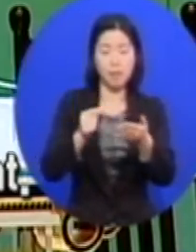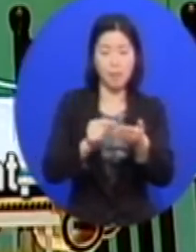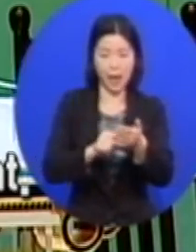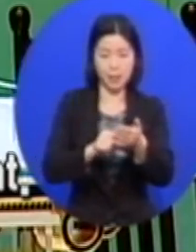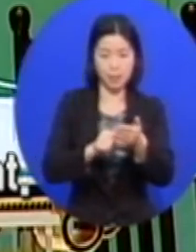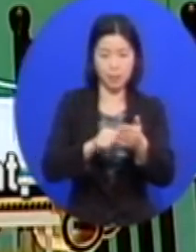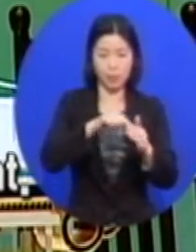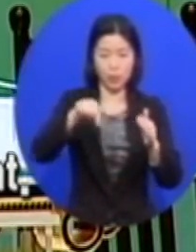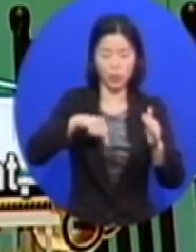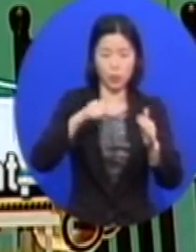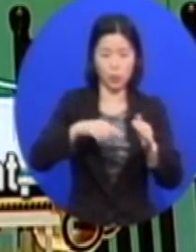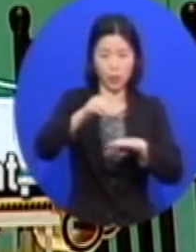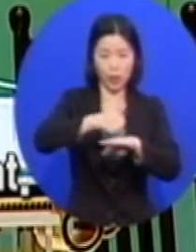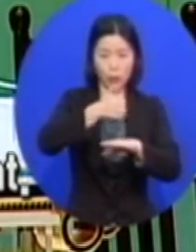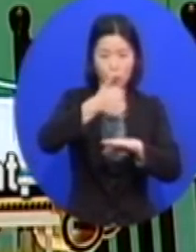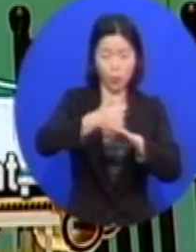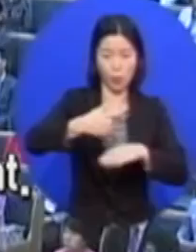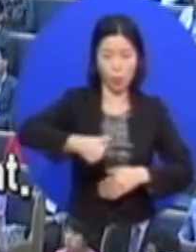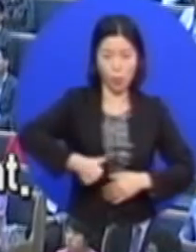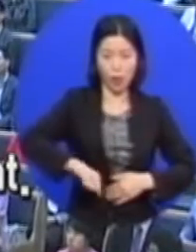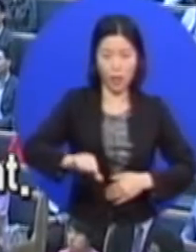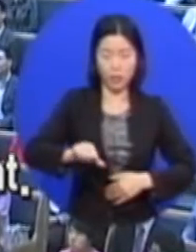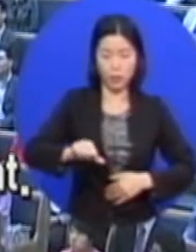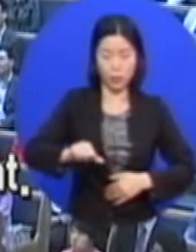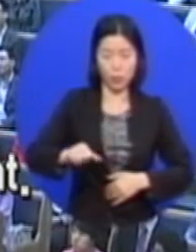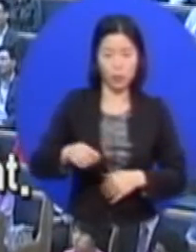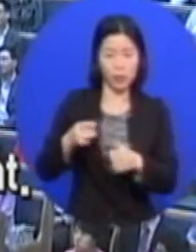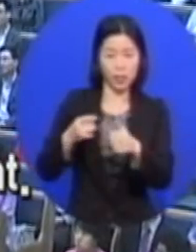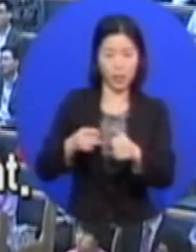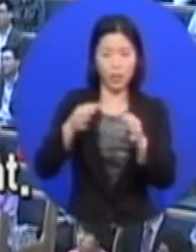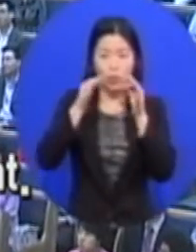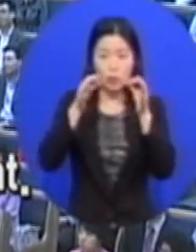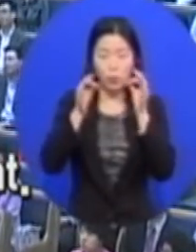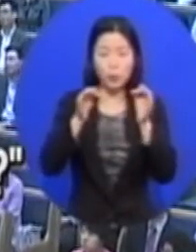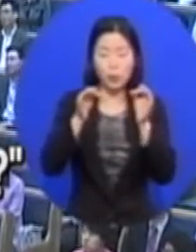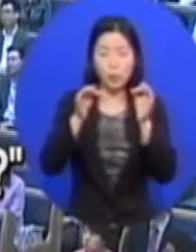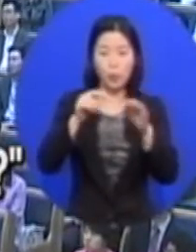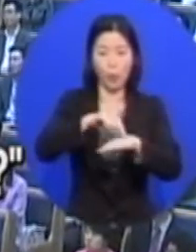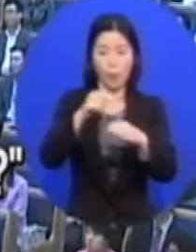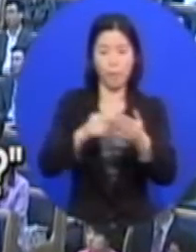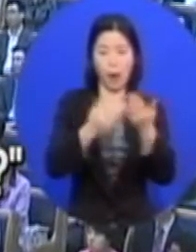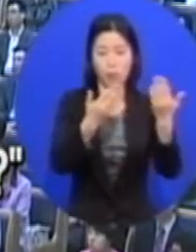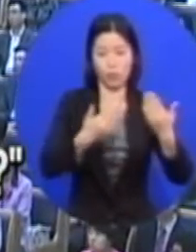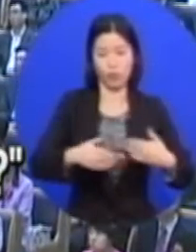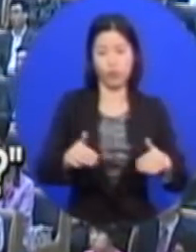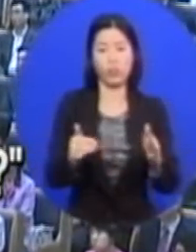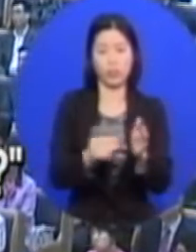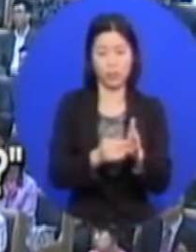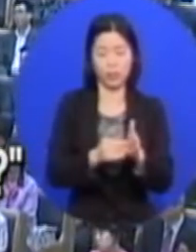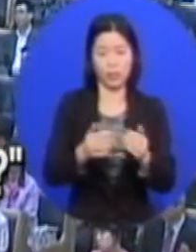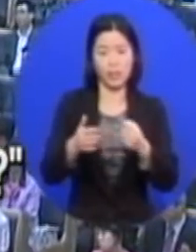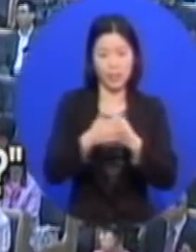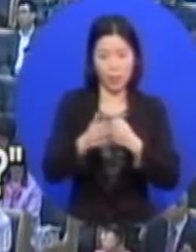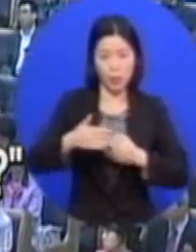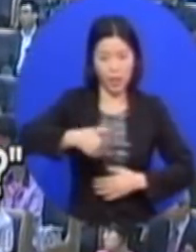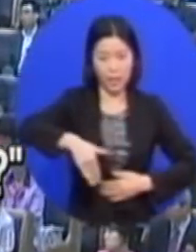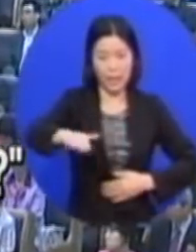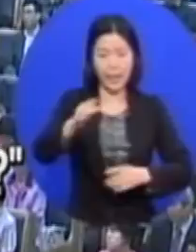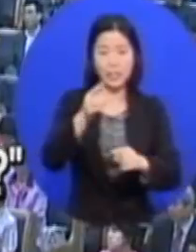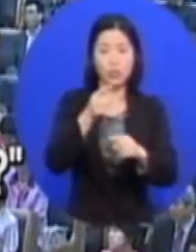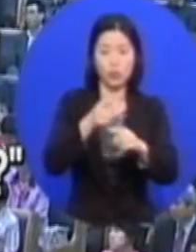왕 선 되시는 분에게 전도를 할 마음을 주셨어요 그래서 가는 길에